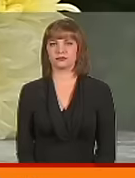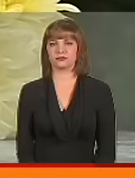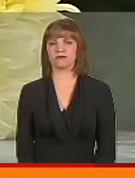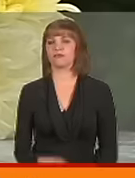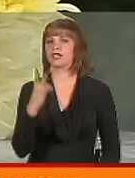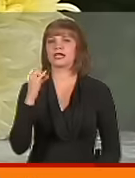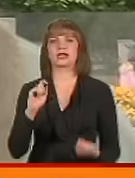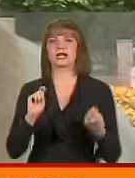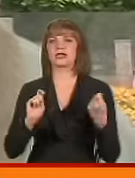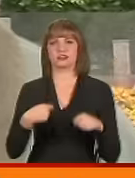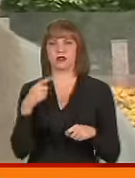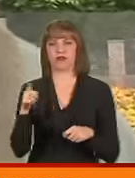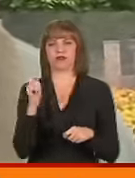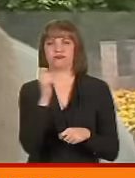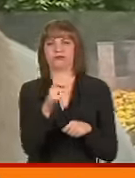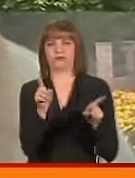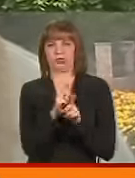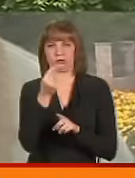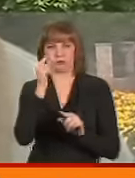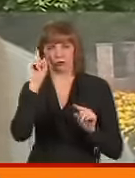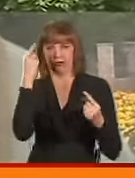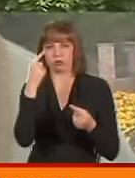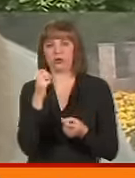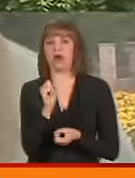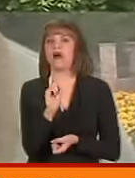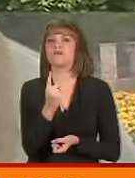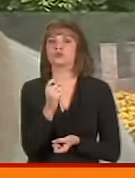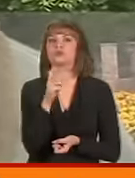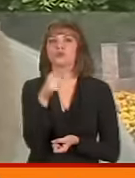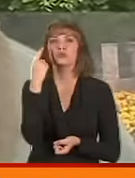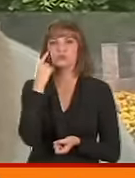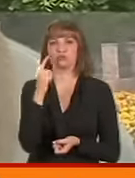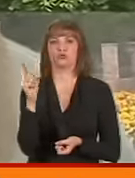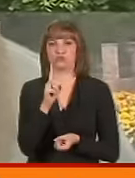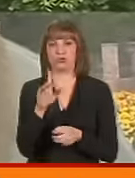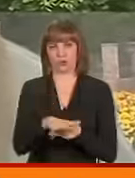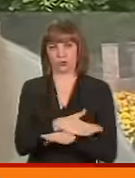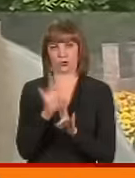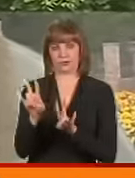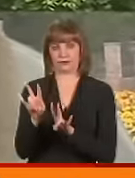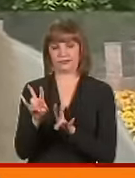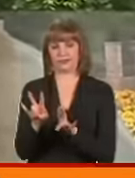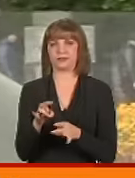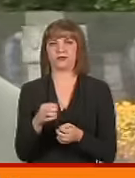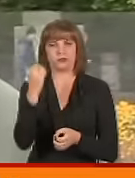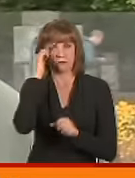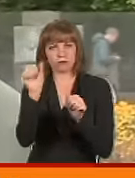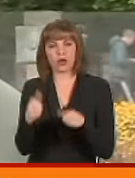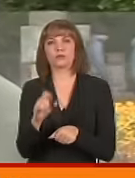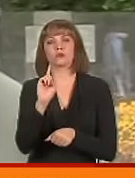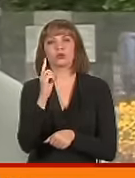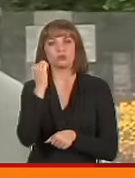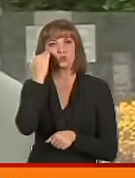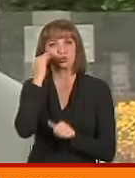Не зря він заломив таку ціну за діву. А чому, як ви думаєте? Щоб подольше постояв пам'ятник, тому що